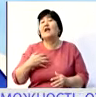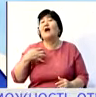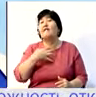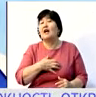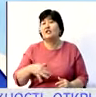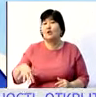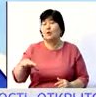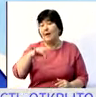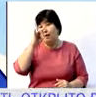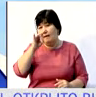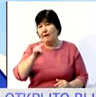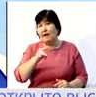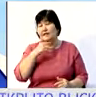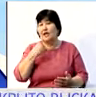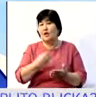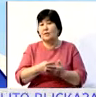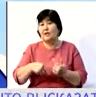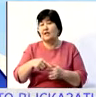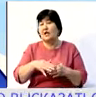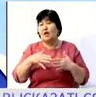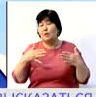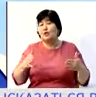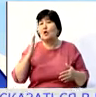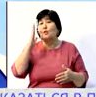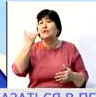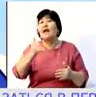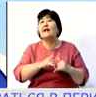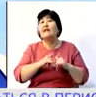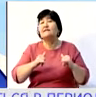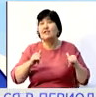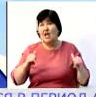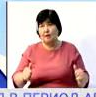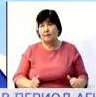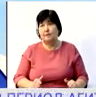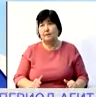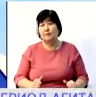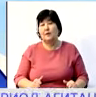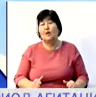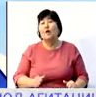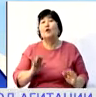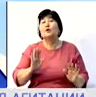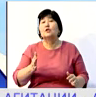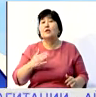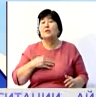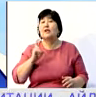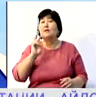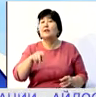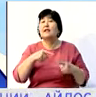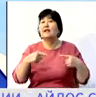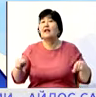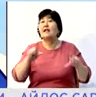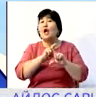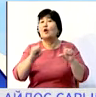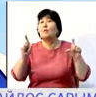регионом Казахстана и вижу здесь большие перспективы для развития. Только что мы посетили целый ряд